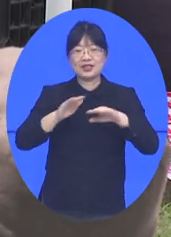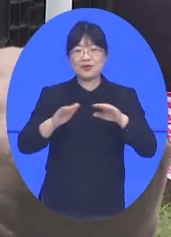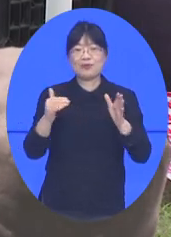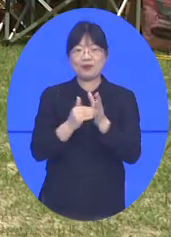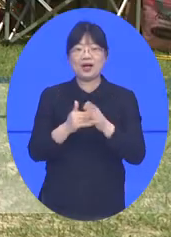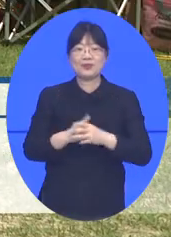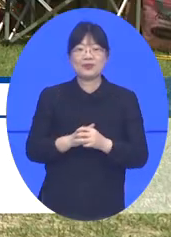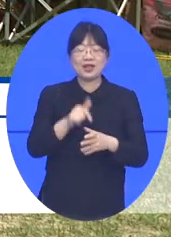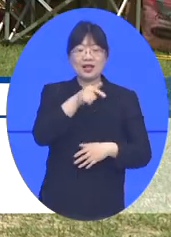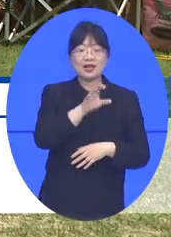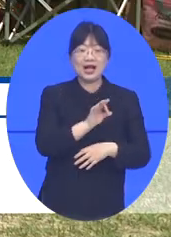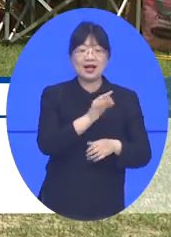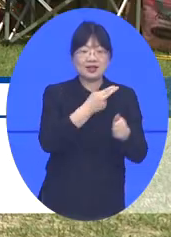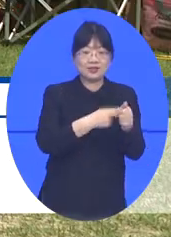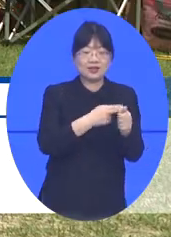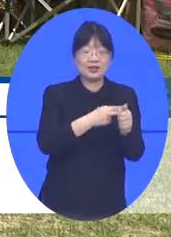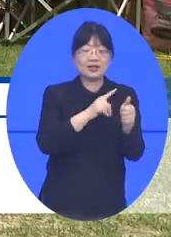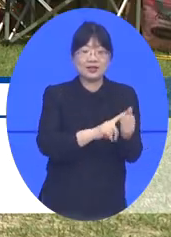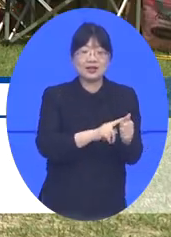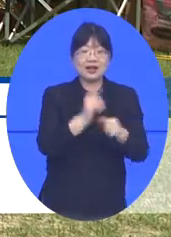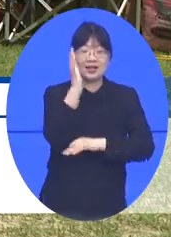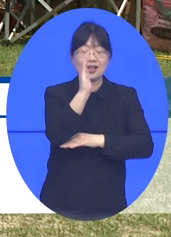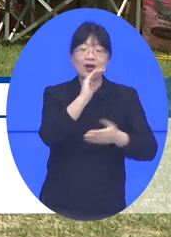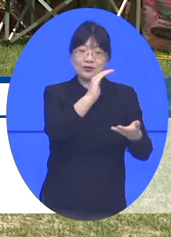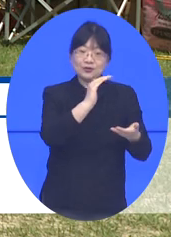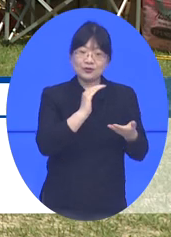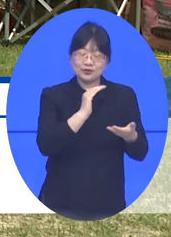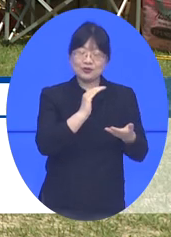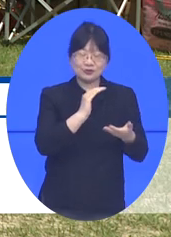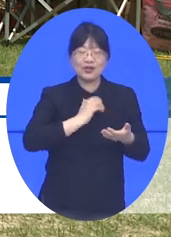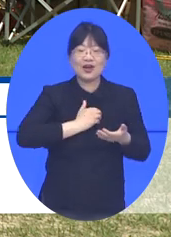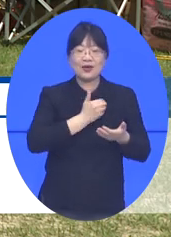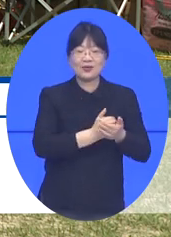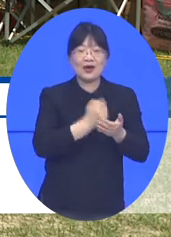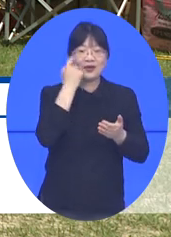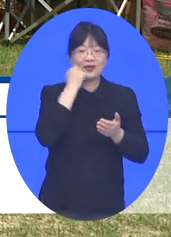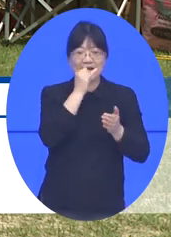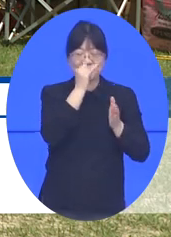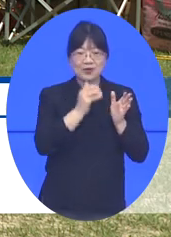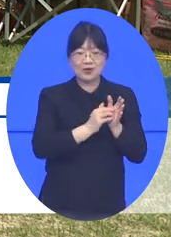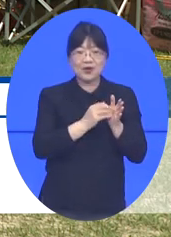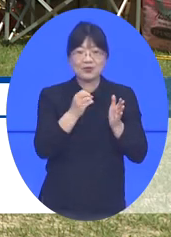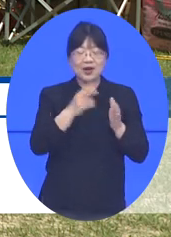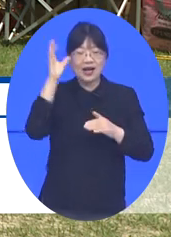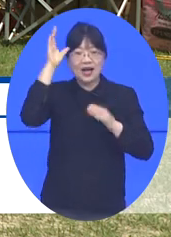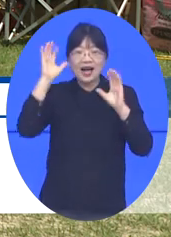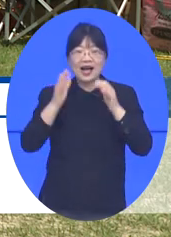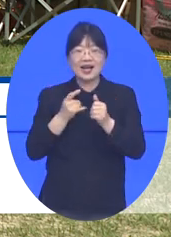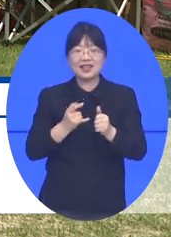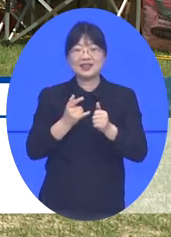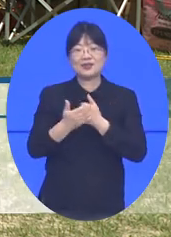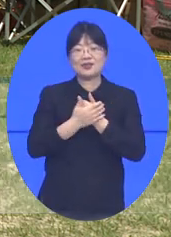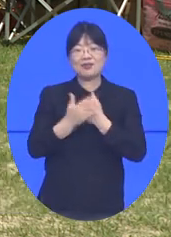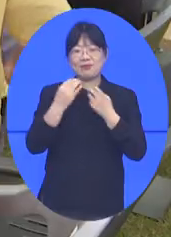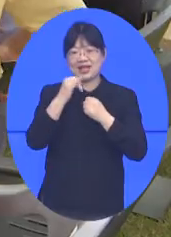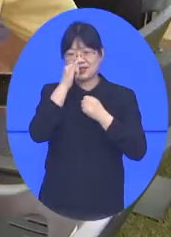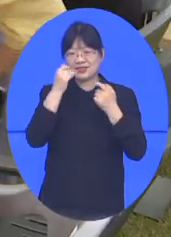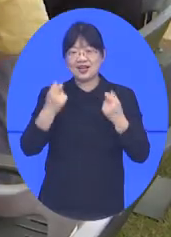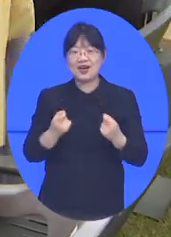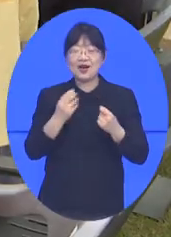해소했습니다. 강영욱 선생님이 강연해 주시는 것도 되게 감명깊었고 강아지들한테 도움 많이 됐을 것